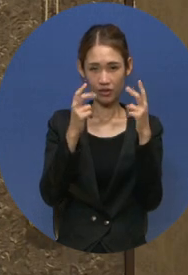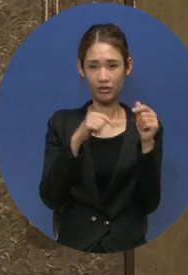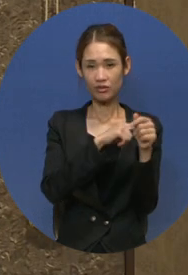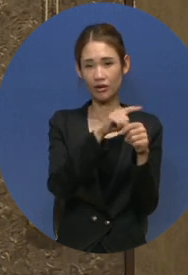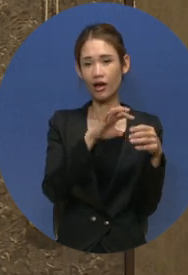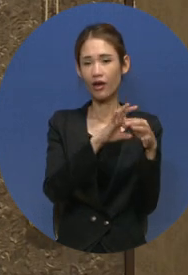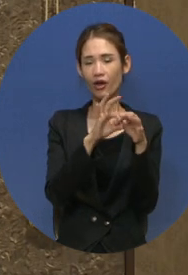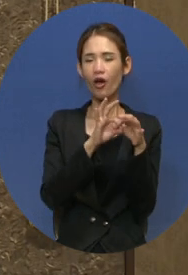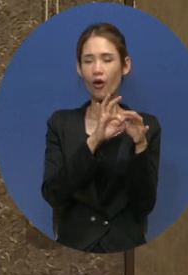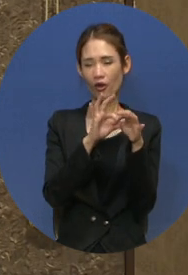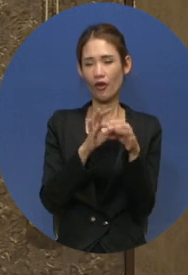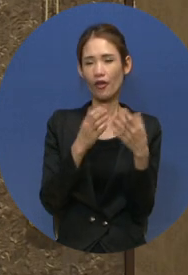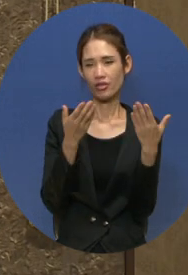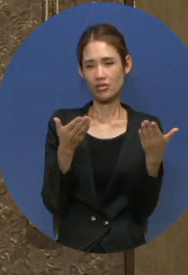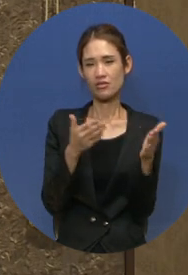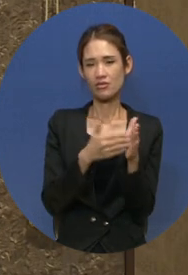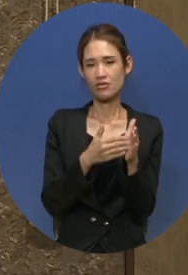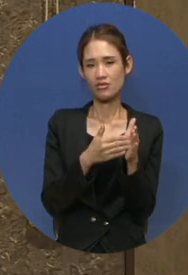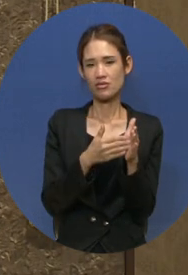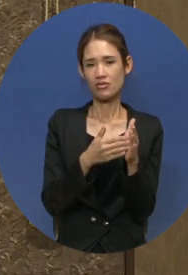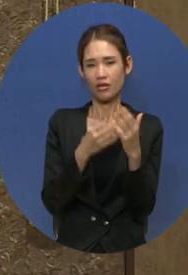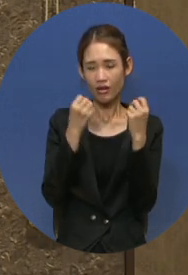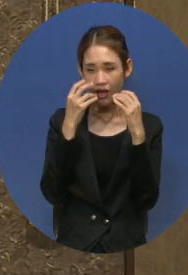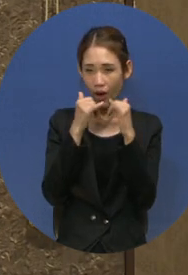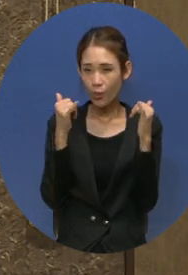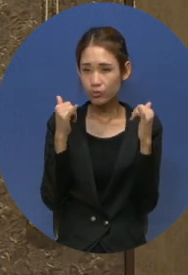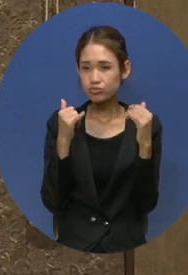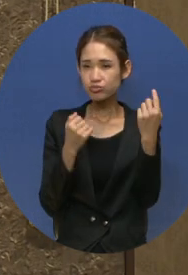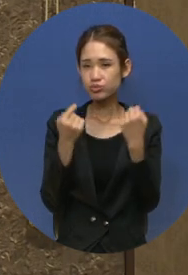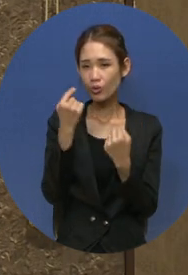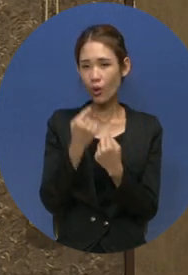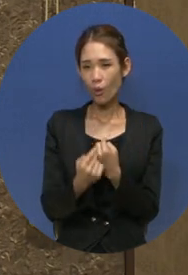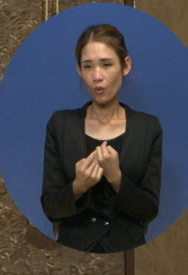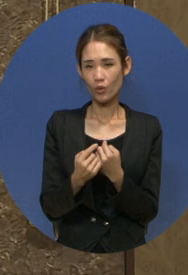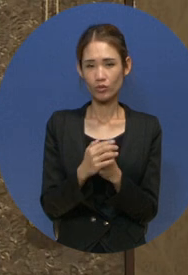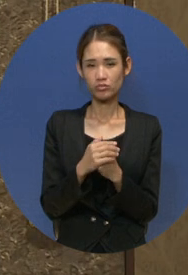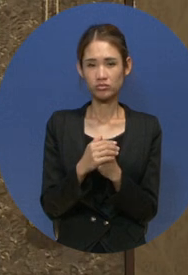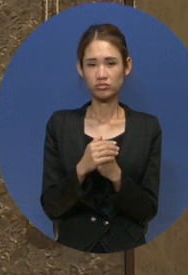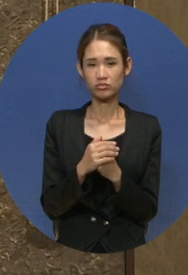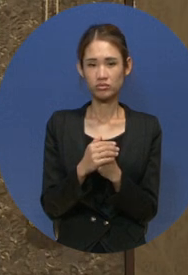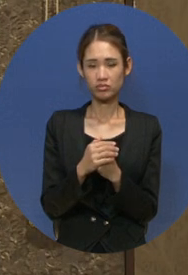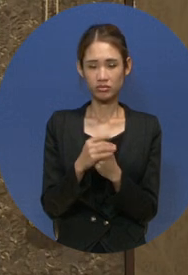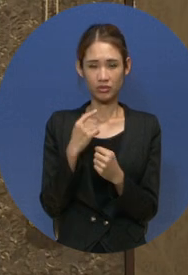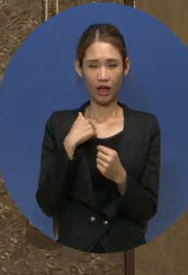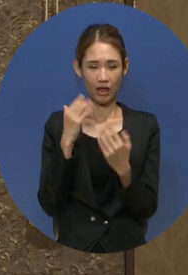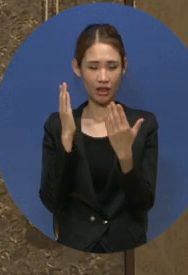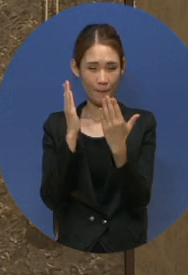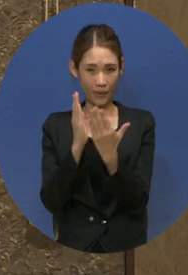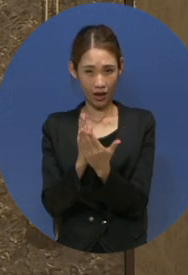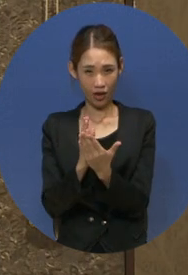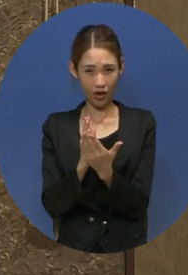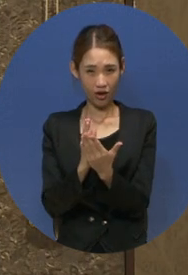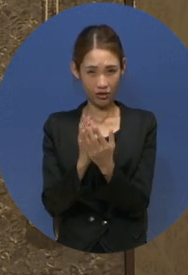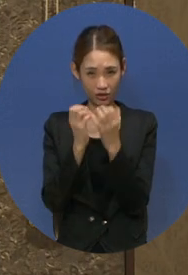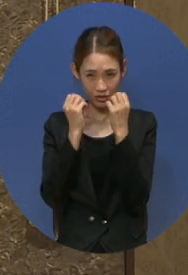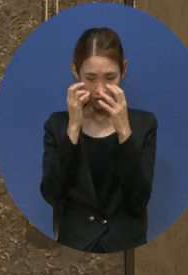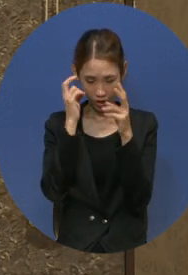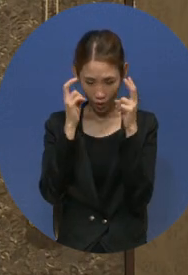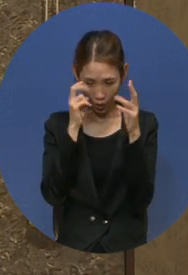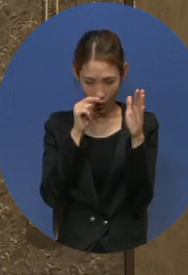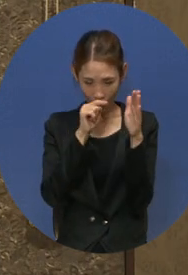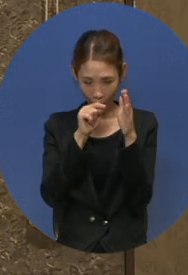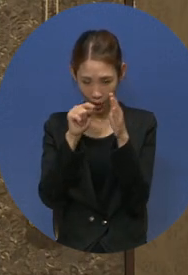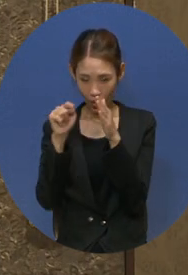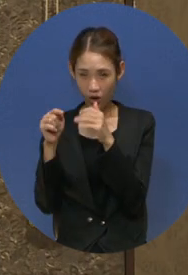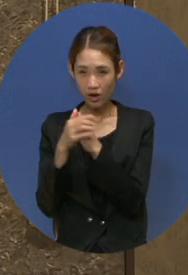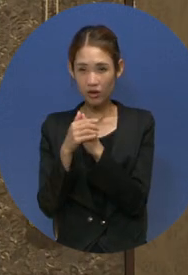이제 이분들을 연결시켜 드리기도 하고요. 네. 또 새로운 분이 오셨는데 본인이 그 적성에 맞거나 갈 수 있는 그